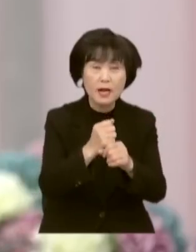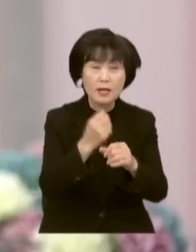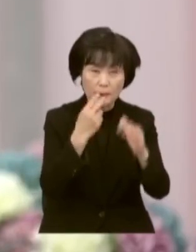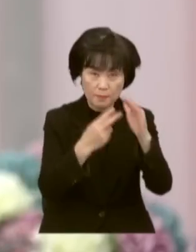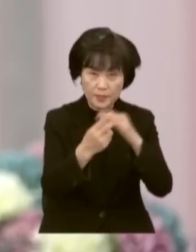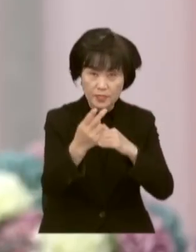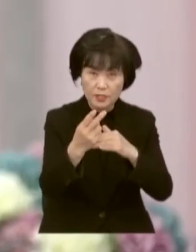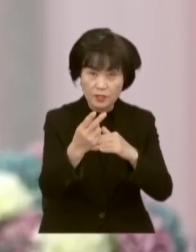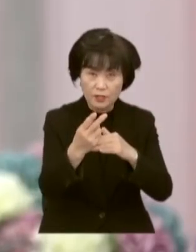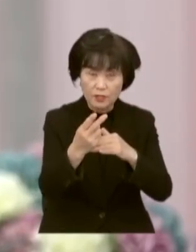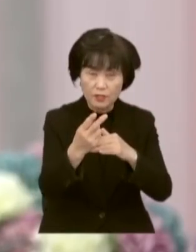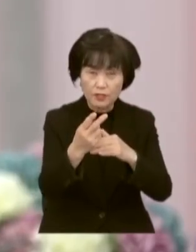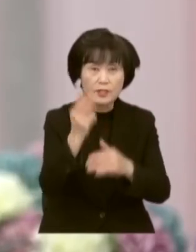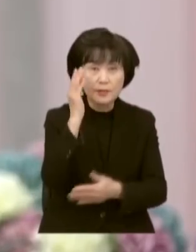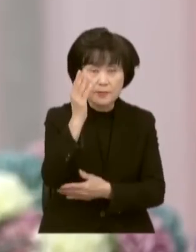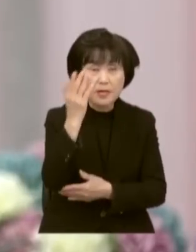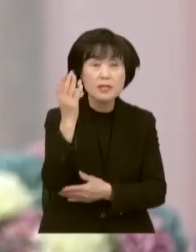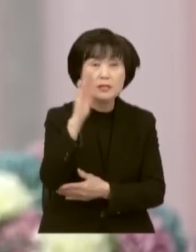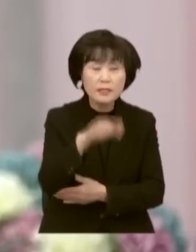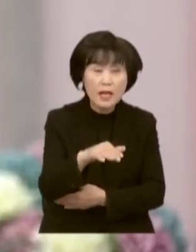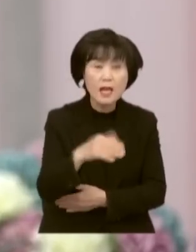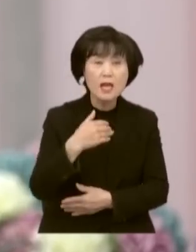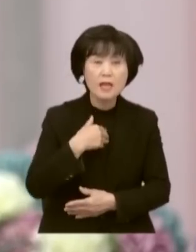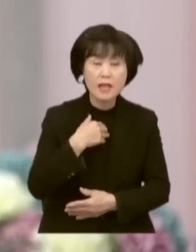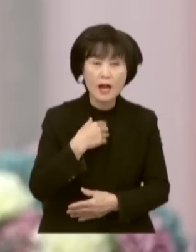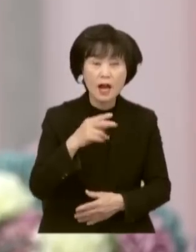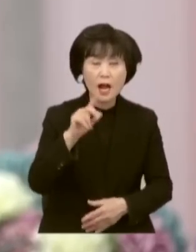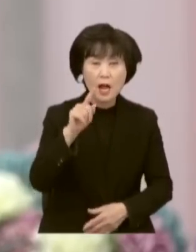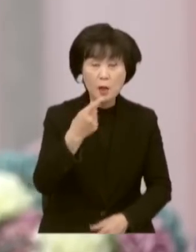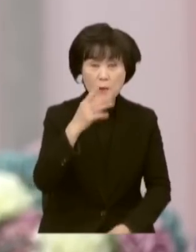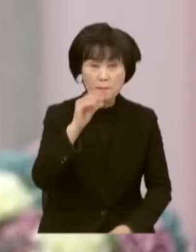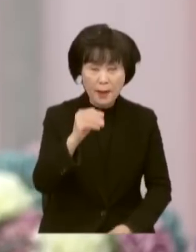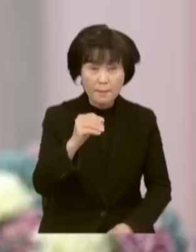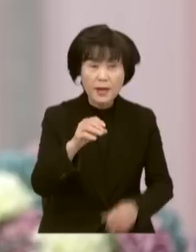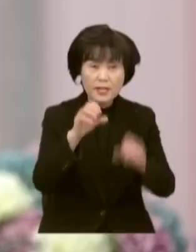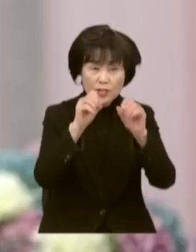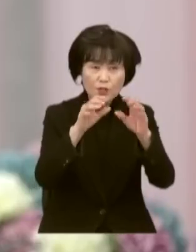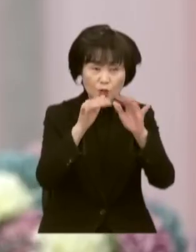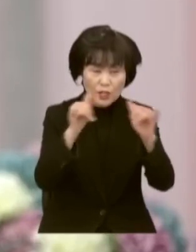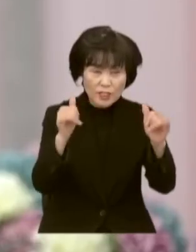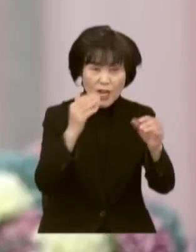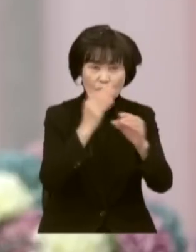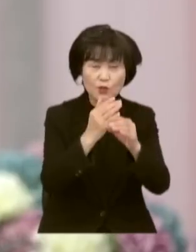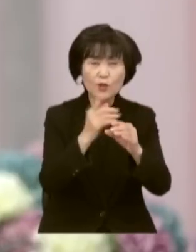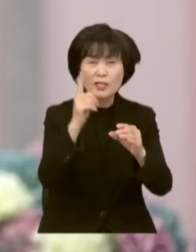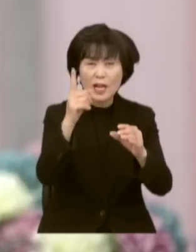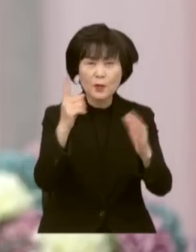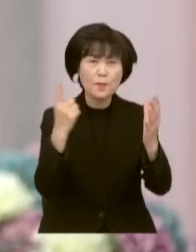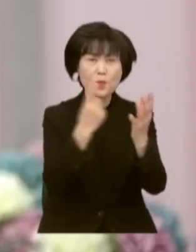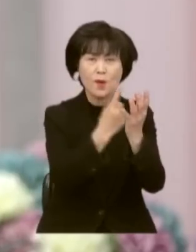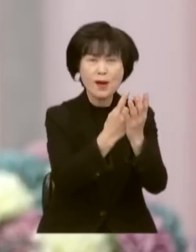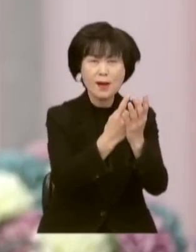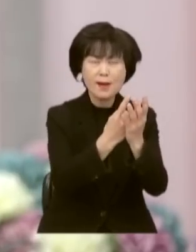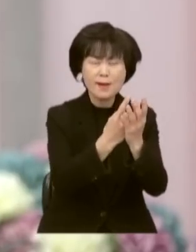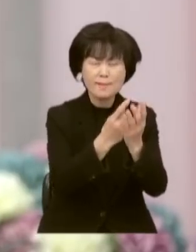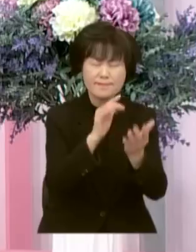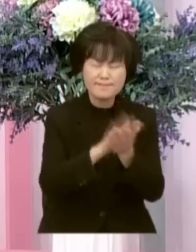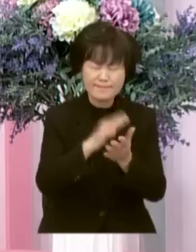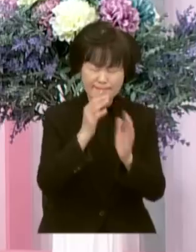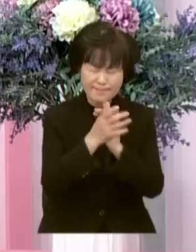받으셨는데 제가 그 100만 선교사 중에서 1인이 꼭 되겠어요. 이런 강한 뜨거운 마음이 막 일어나는 거예요. 그래서